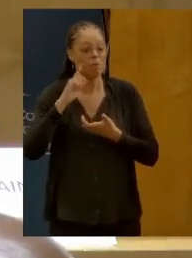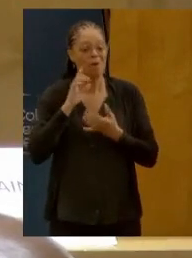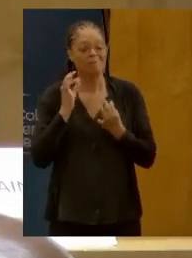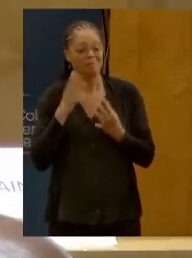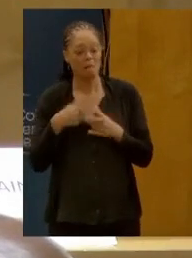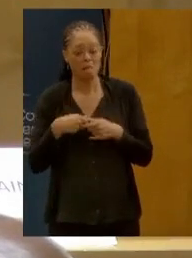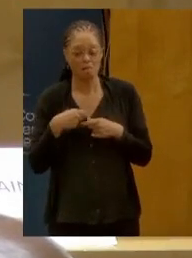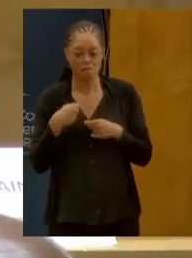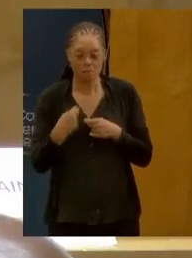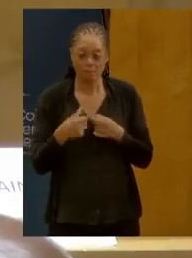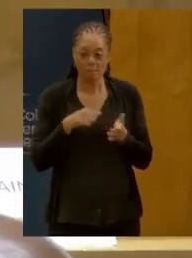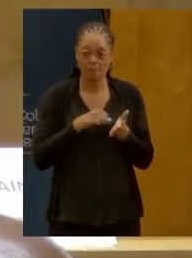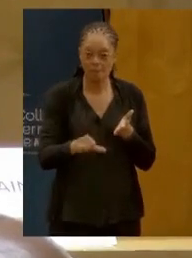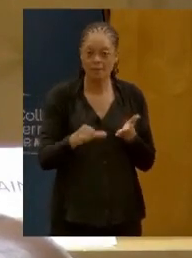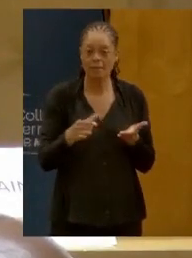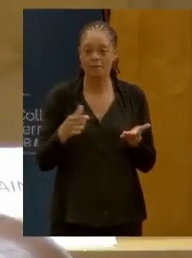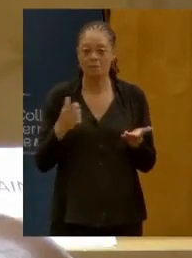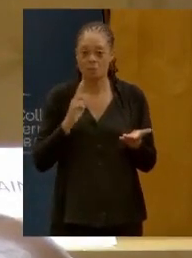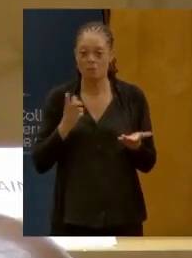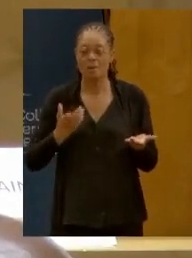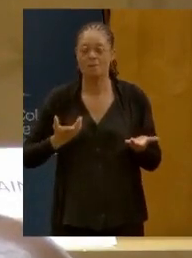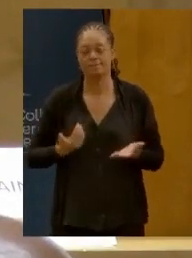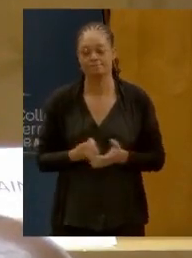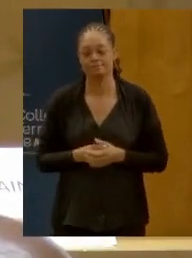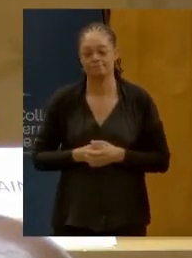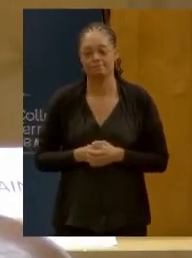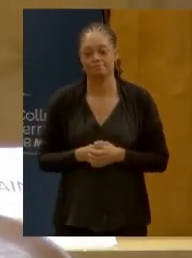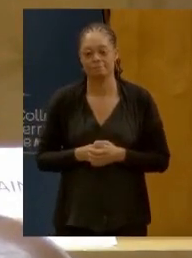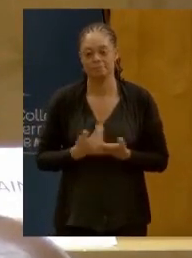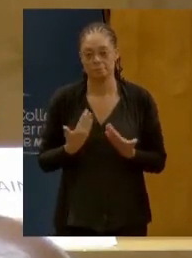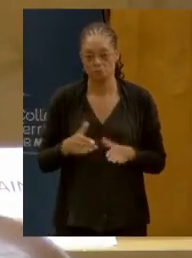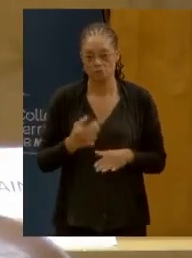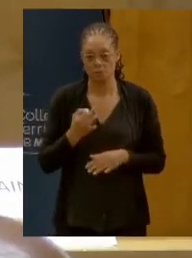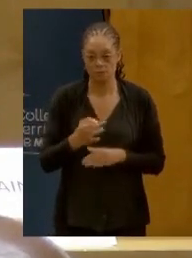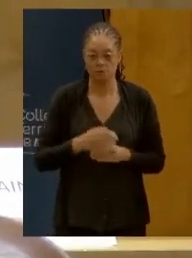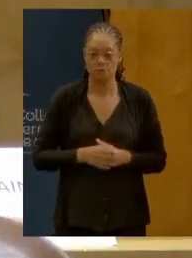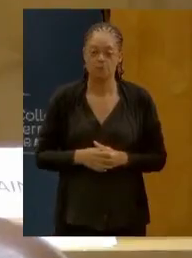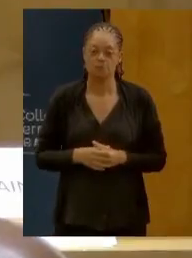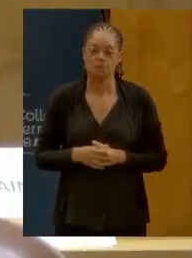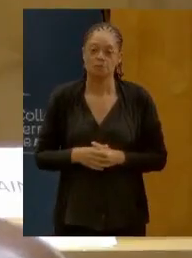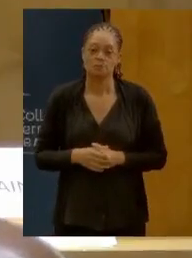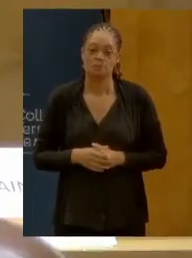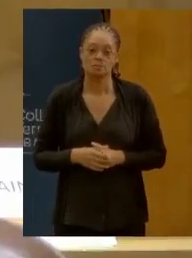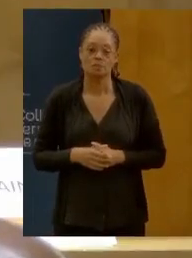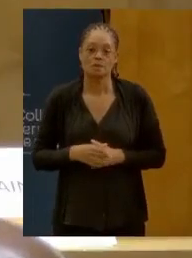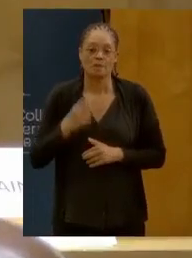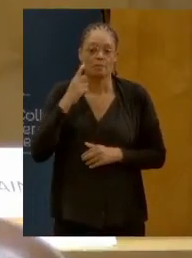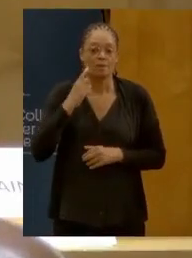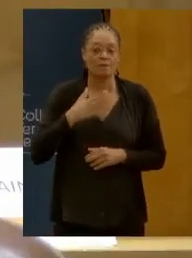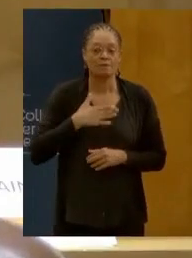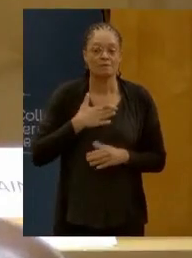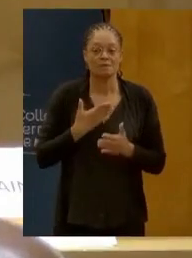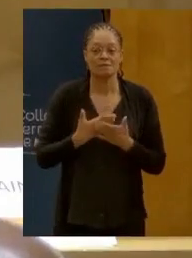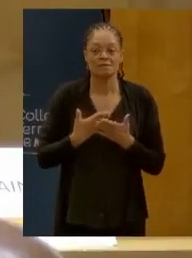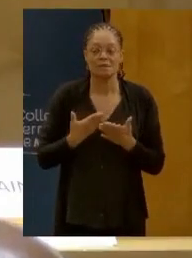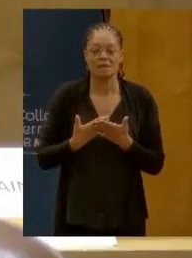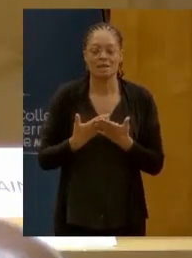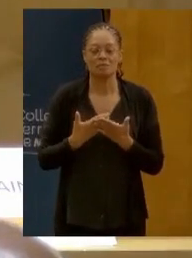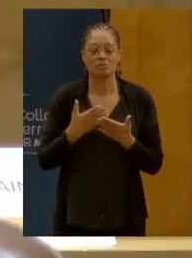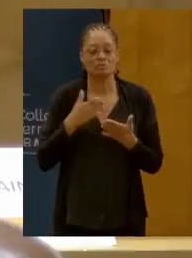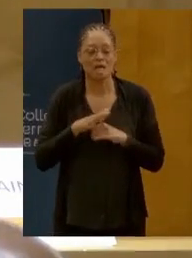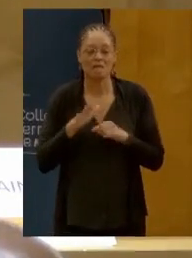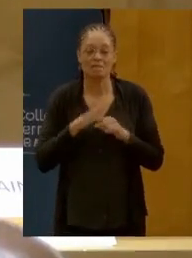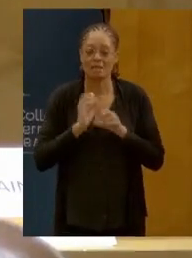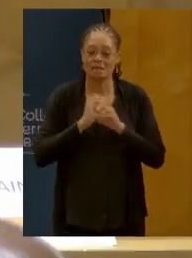payer. Bon, voilà ce que je voulais dire. Mais en tout cas, je trouve qu'il n'y a pas de